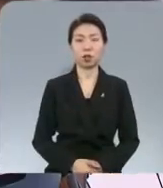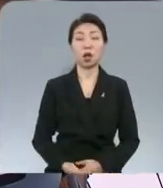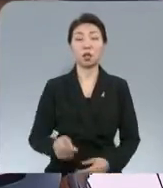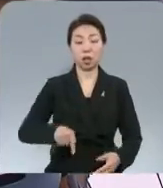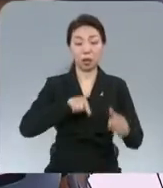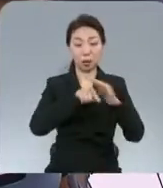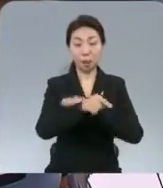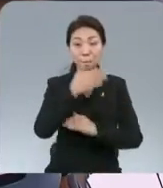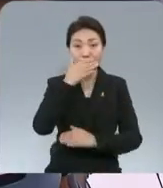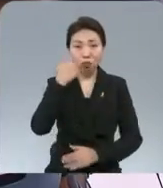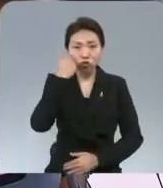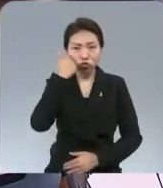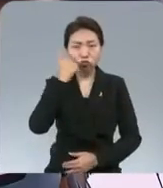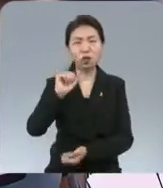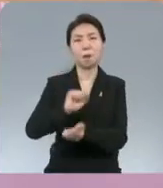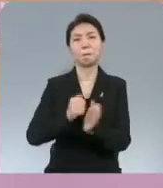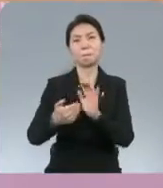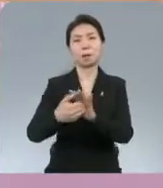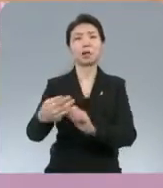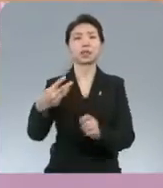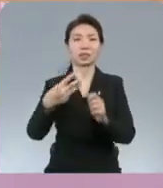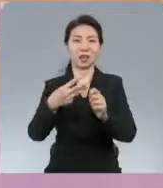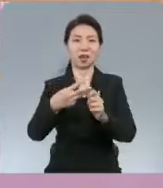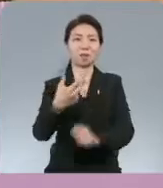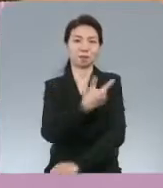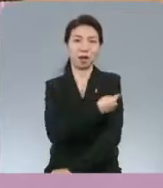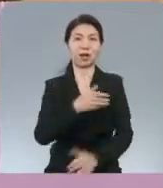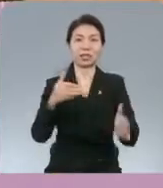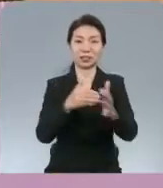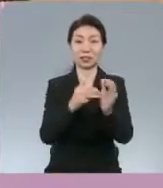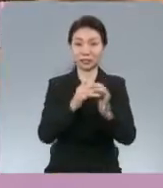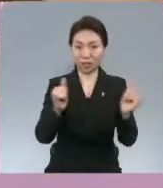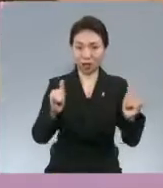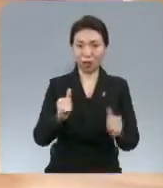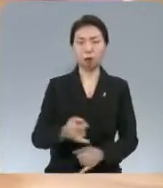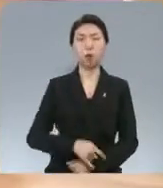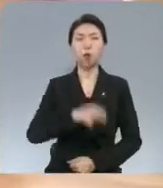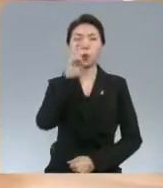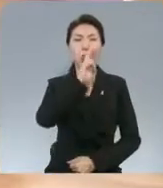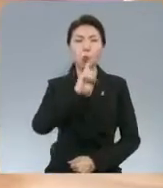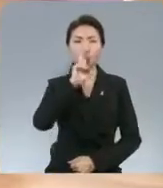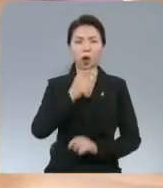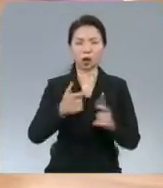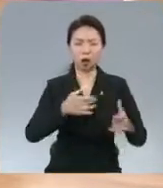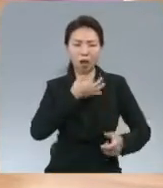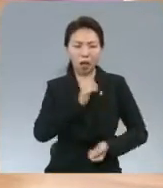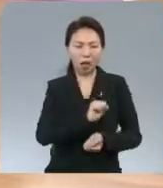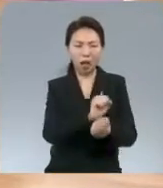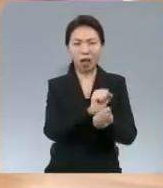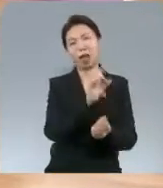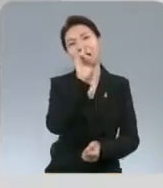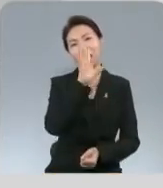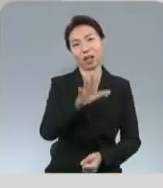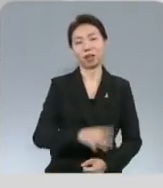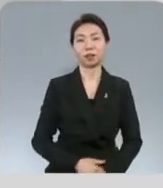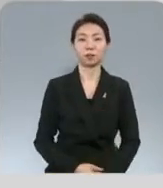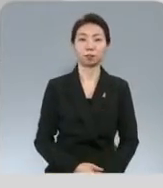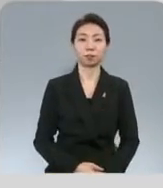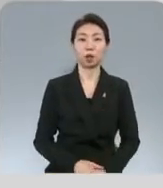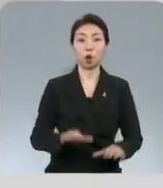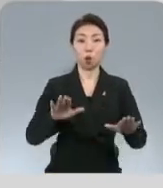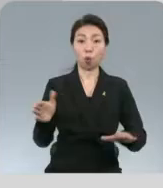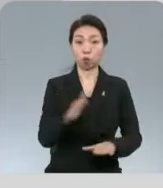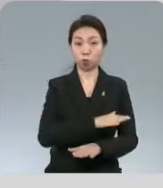bình thường từ ngày 25 tháng 04 hoạt động ăn uống bên trong rạp chiếu phim nhà thi đấu trong nhà cũng như phương tiện công cộng như tàu cao tốc